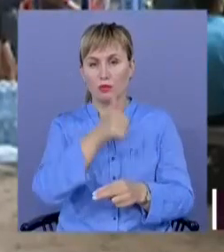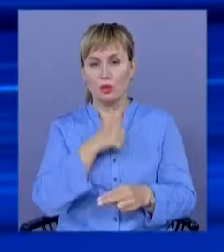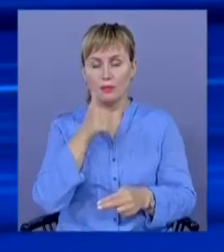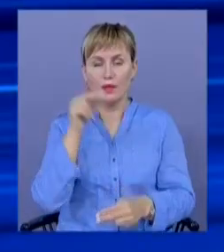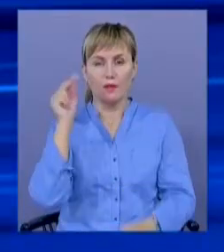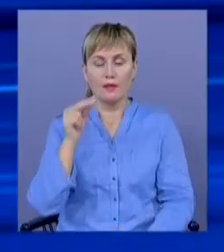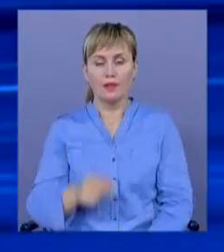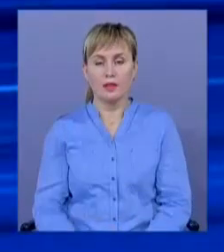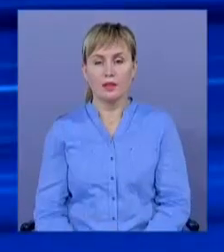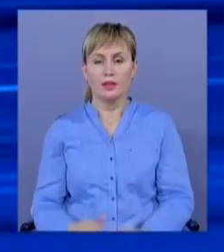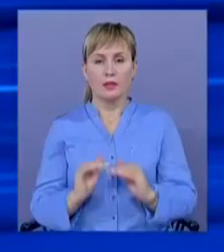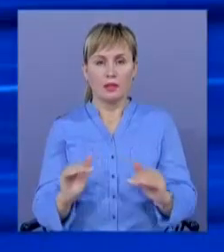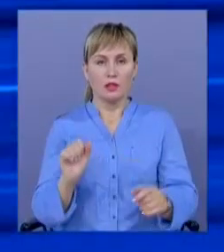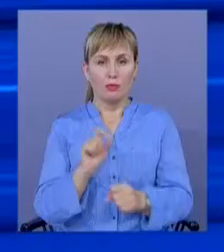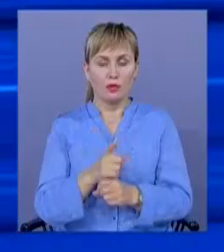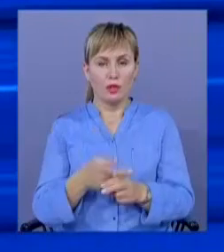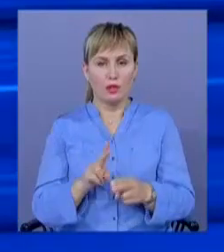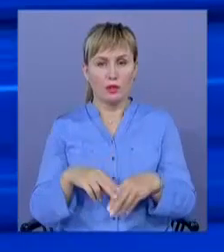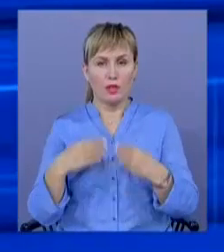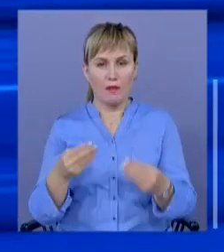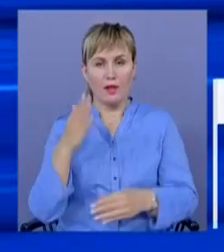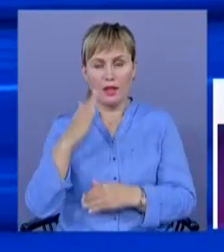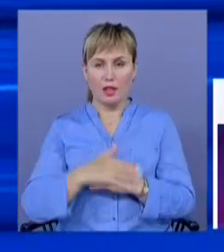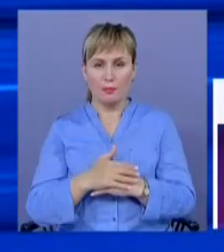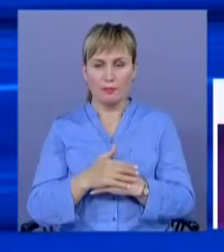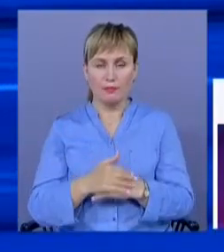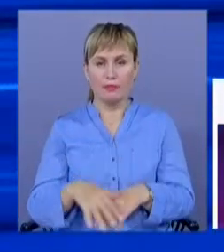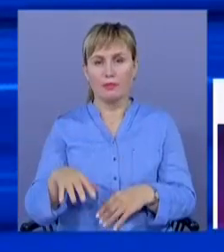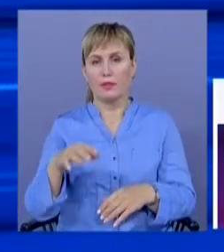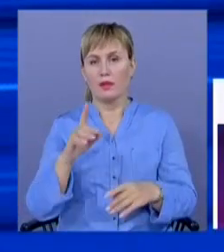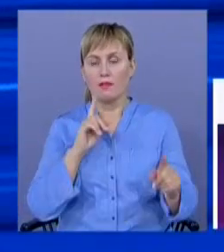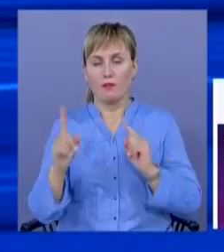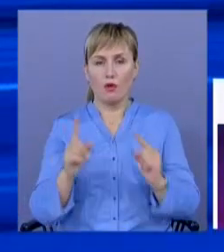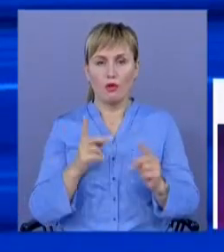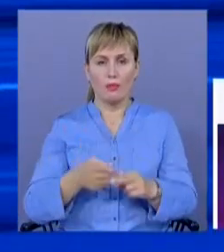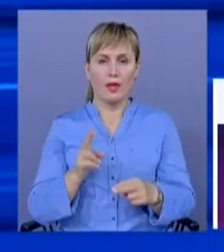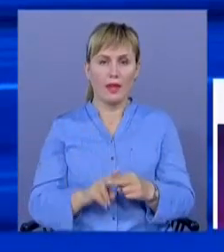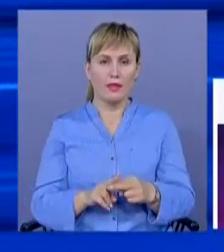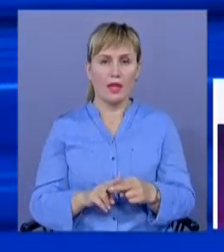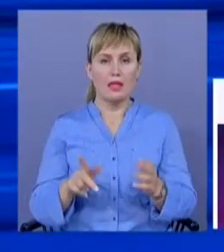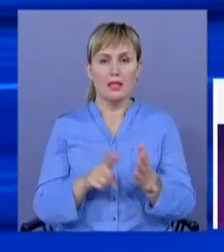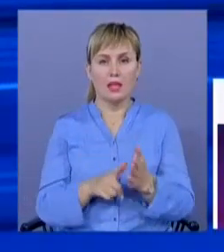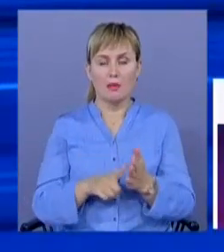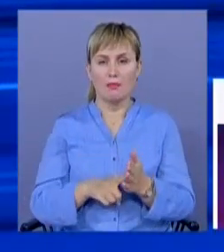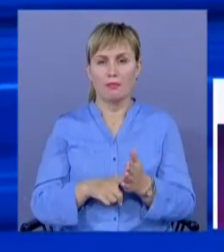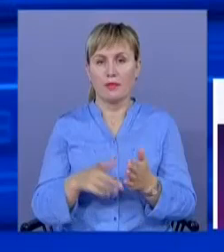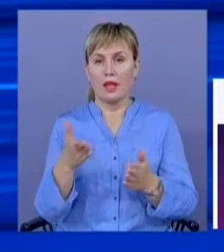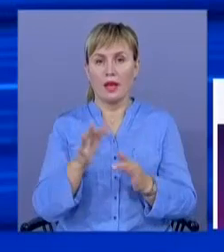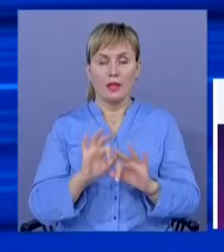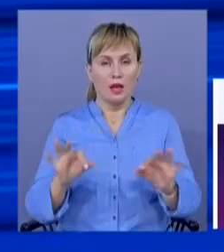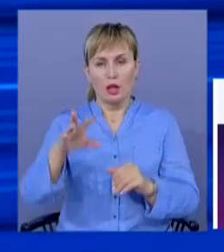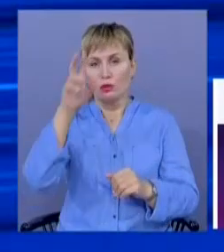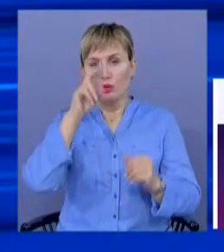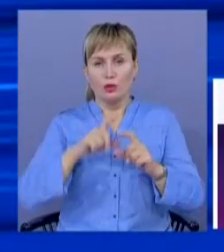года. Третье поручение, которое давал аким на августовском форуме, это всем директорам государственных